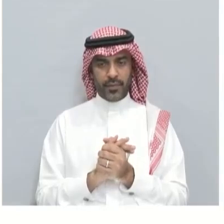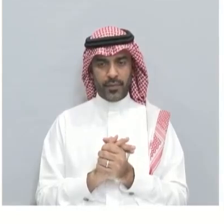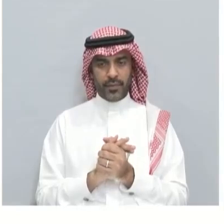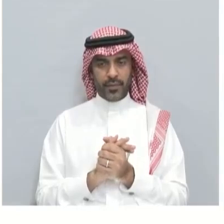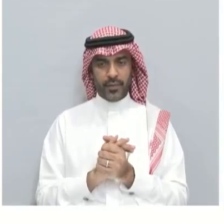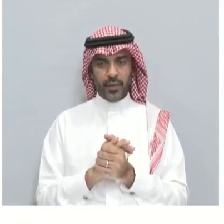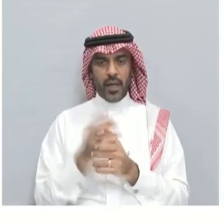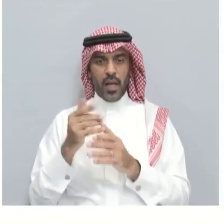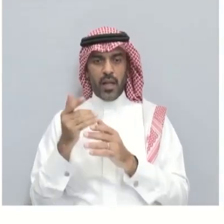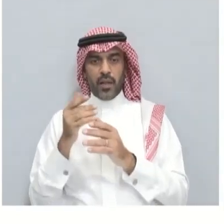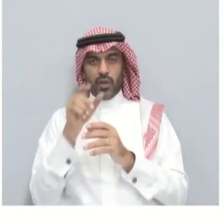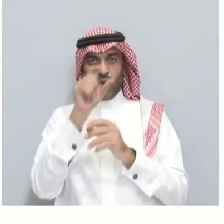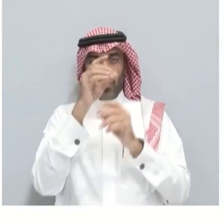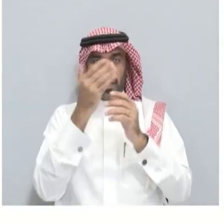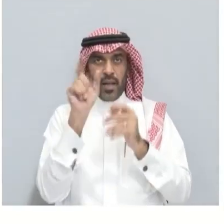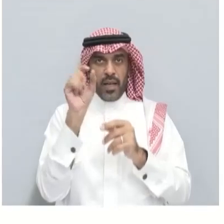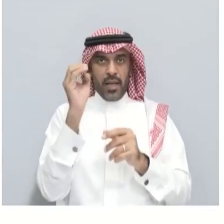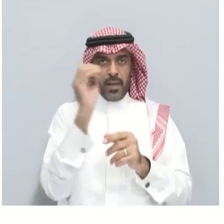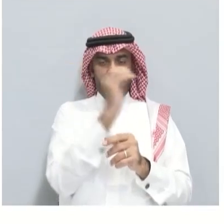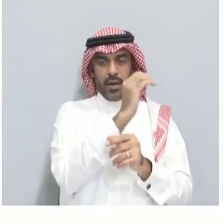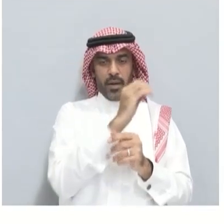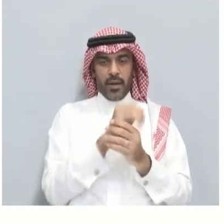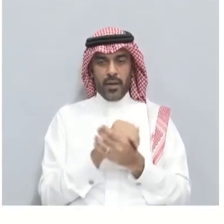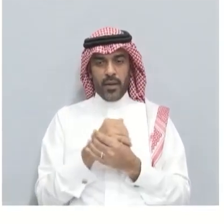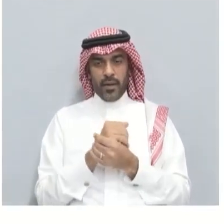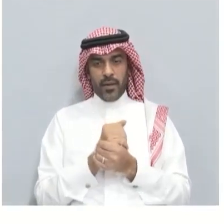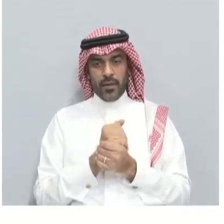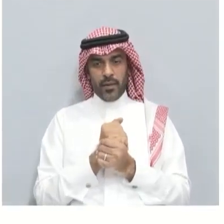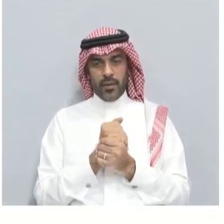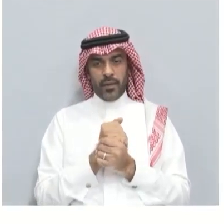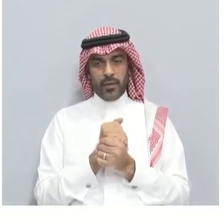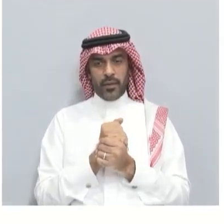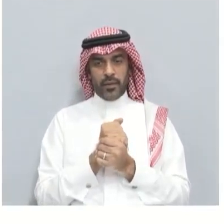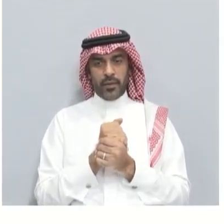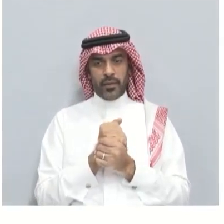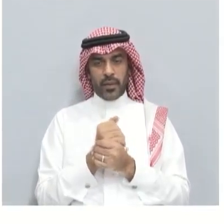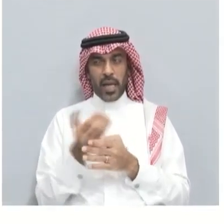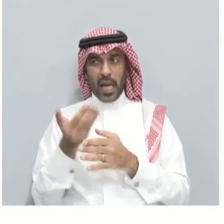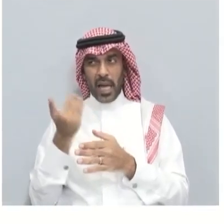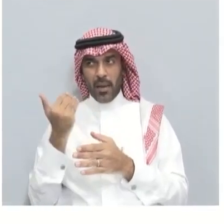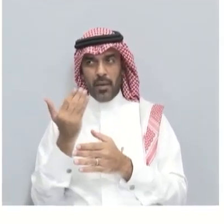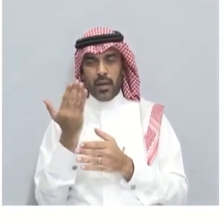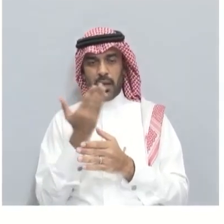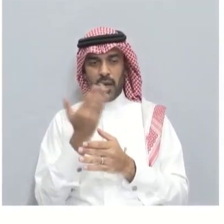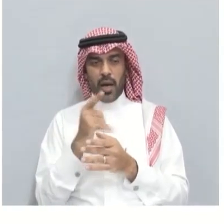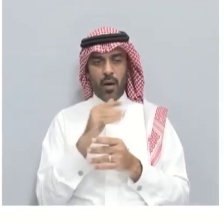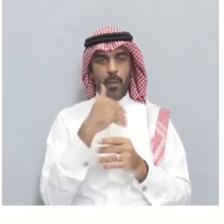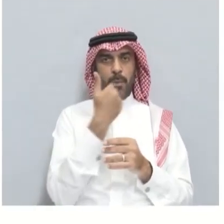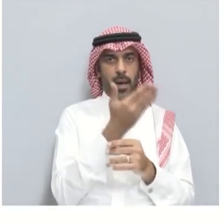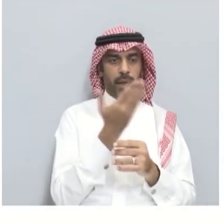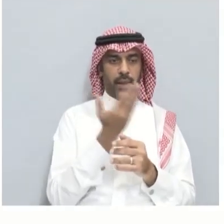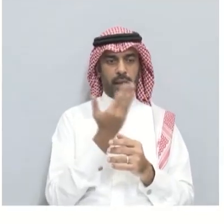نقرا سويا اعزائي الطلاب ونقوم بوضح ميم اذا كنت موافق وغين عندما لا تكون موافق على